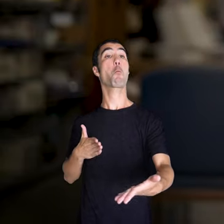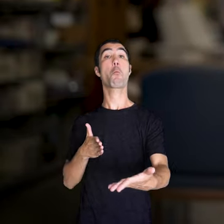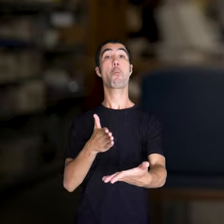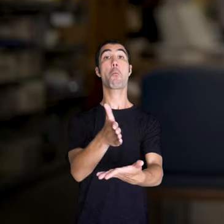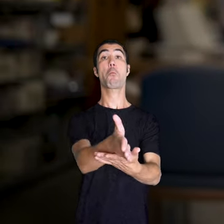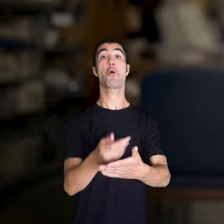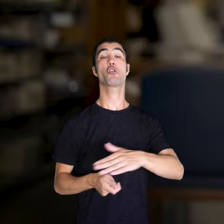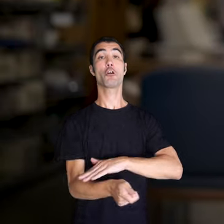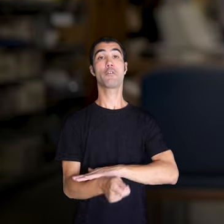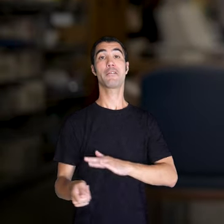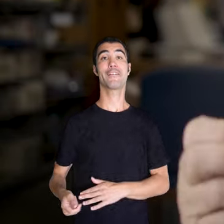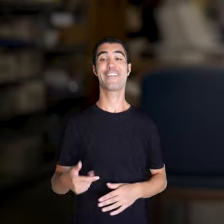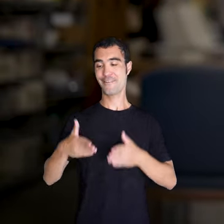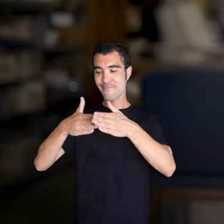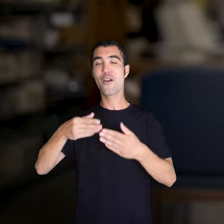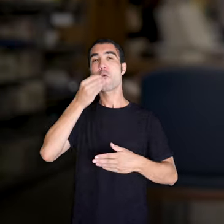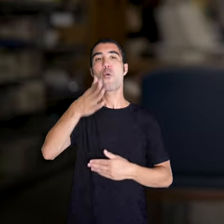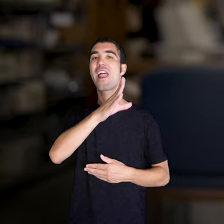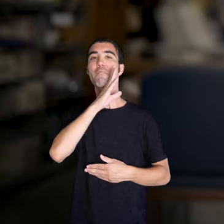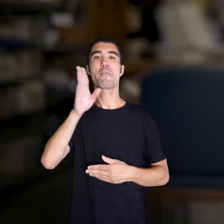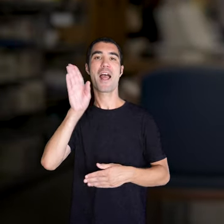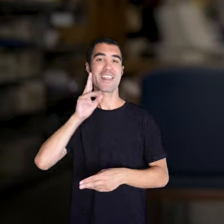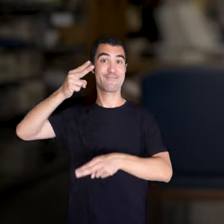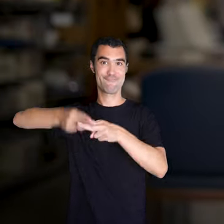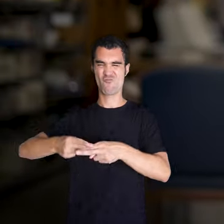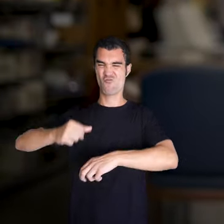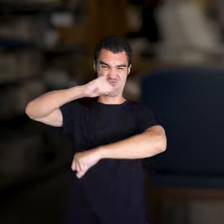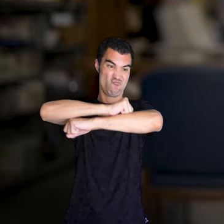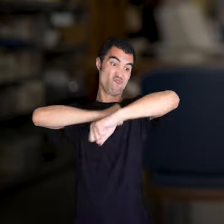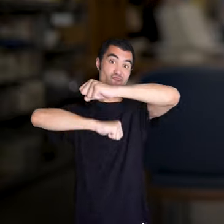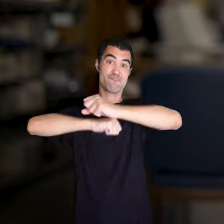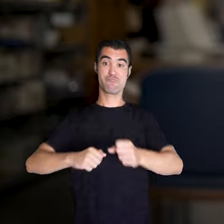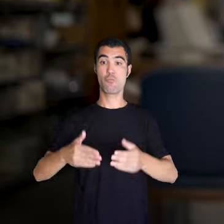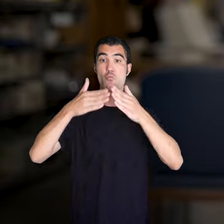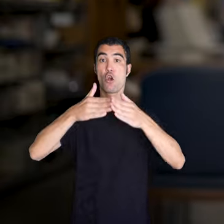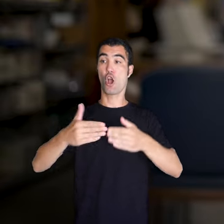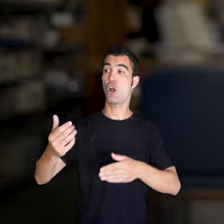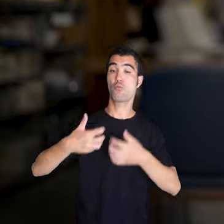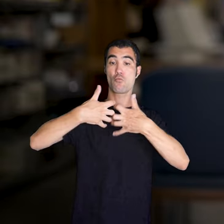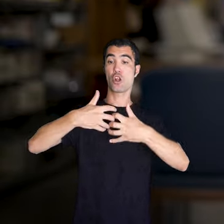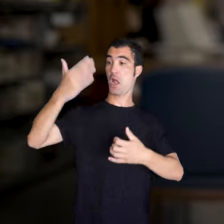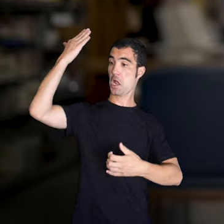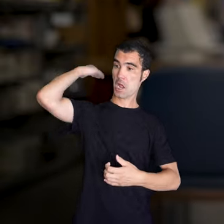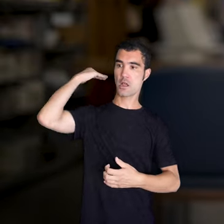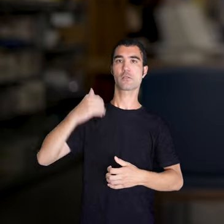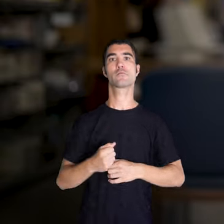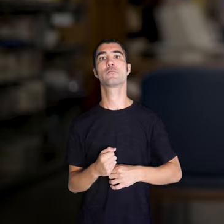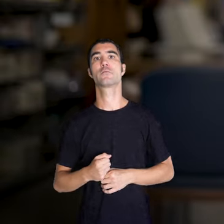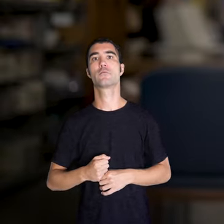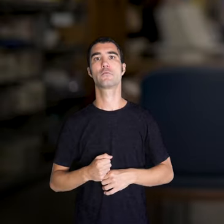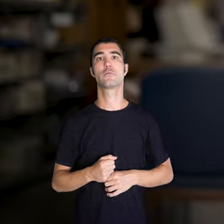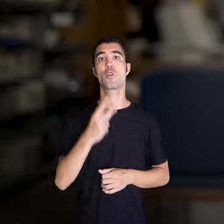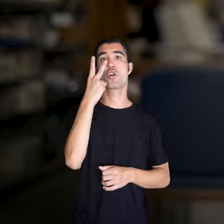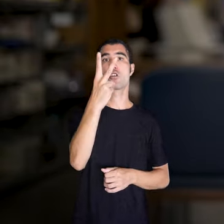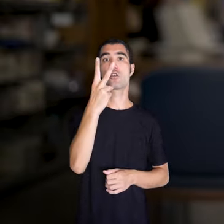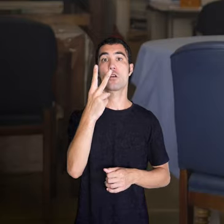allà, amb el Bonamadre carregats. I paràvem el motor aquí darrere, i hi havia dos,